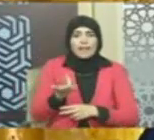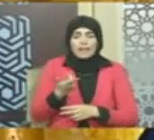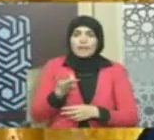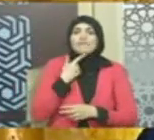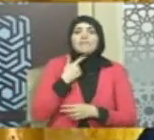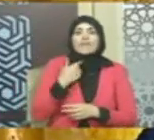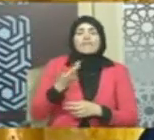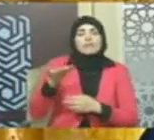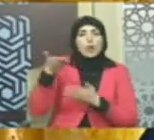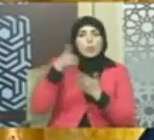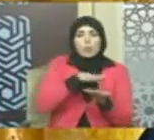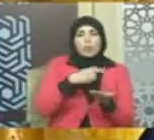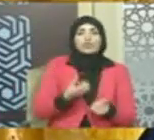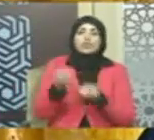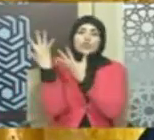فمات شهيدا،